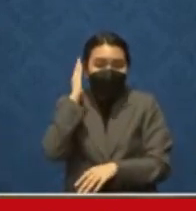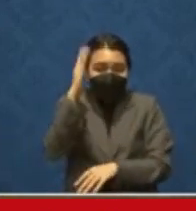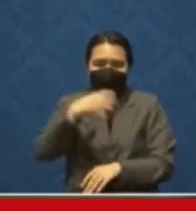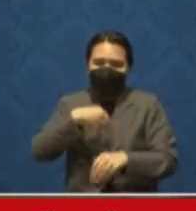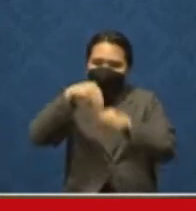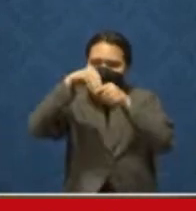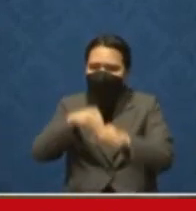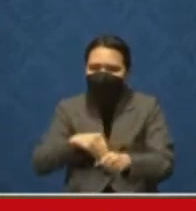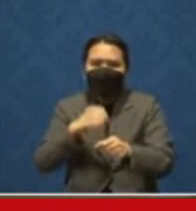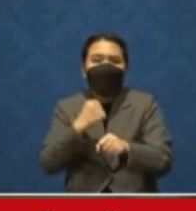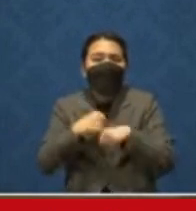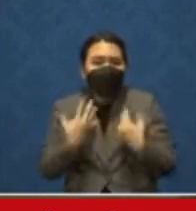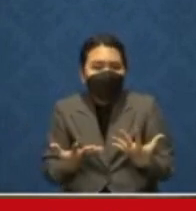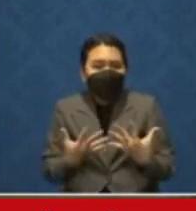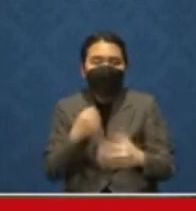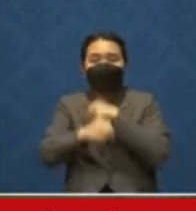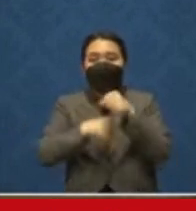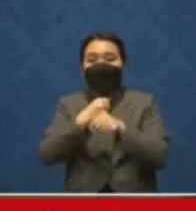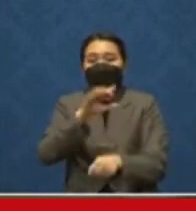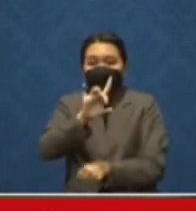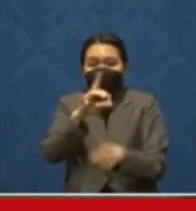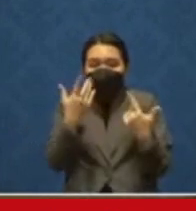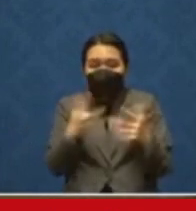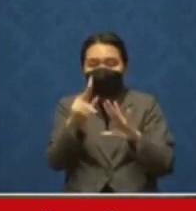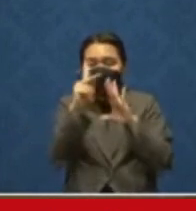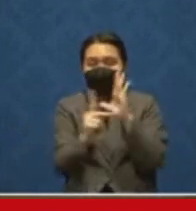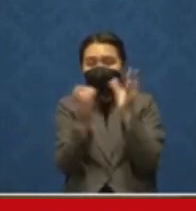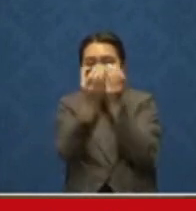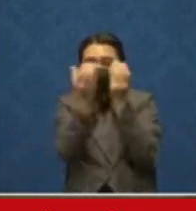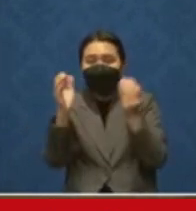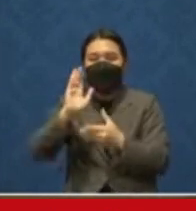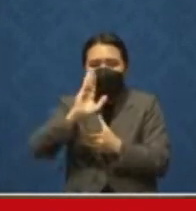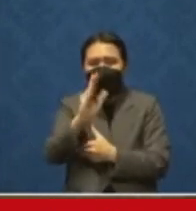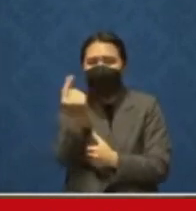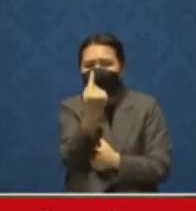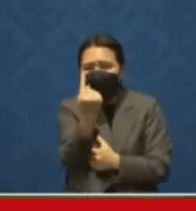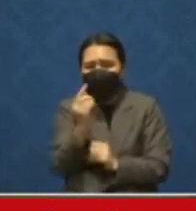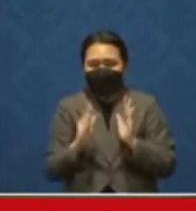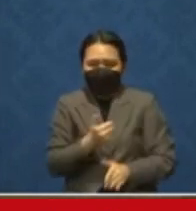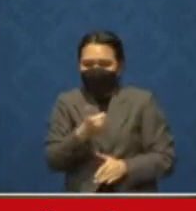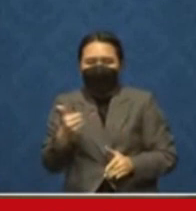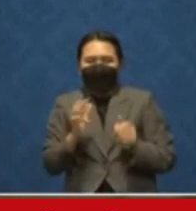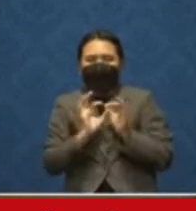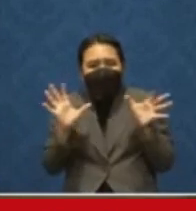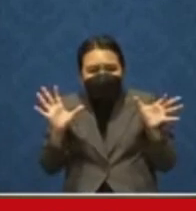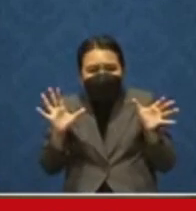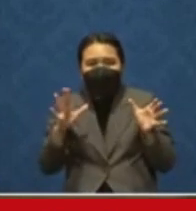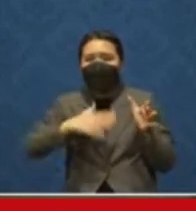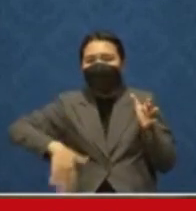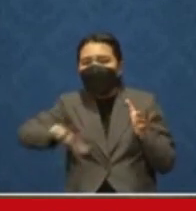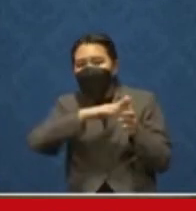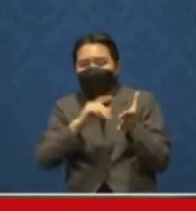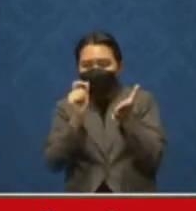ท่านเป็นคนเป็นปฏิบัติต่อประชาใจเรียกว่ายังไงแล้วแต่อย่างนี้ท่านจะทำอะไรบ้างอีกต่อไปด้วยกันอยู่ต่อ